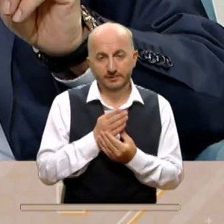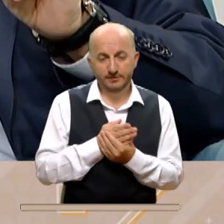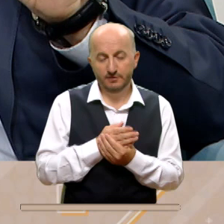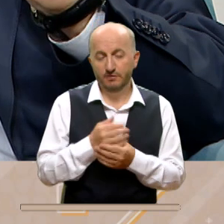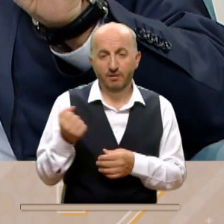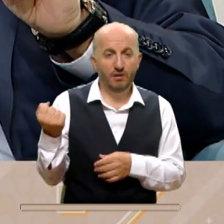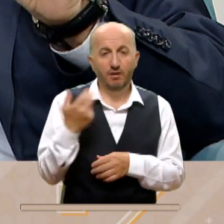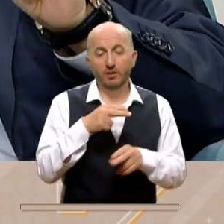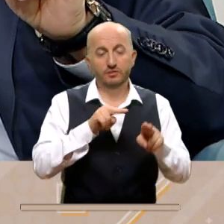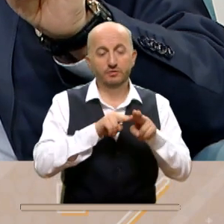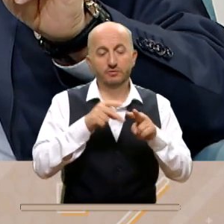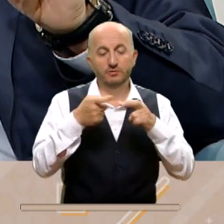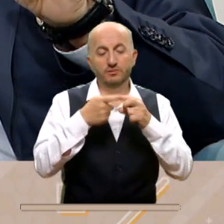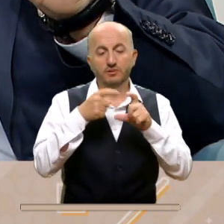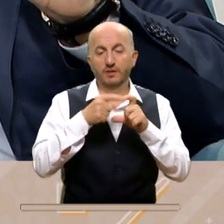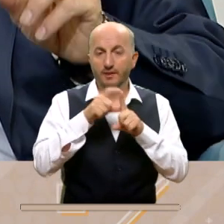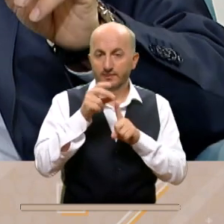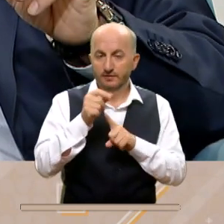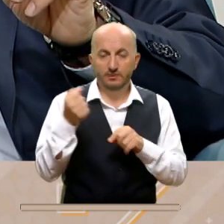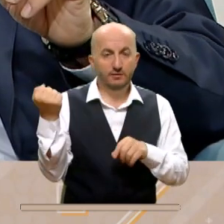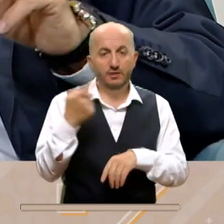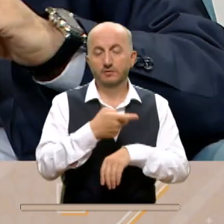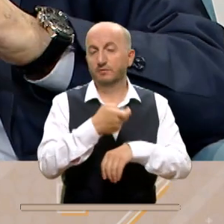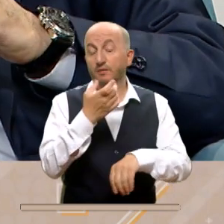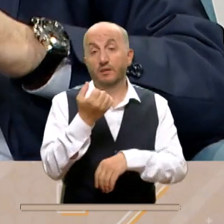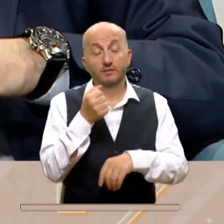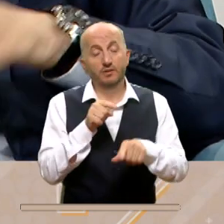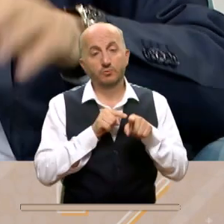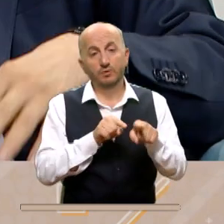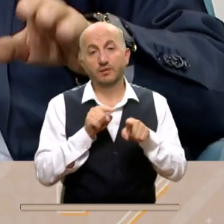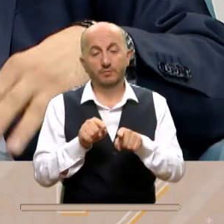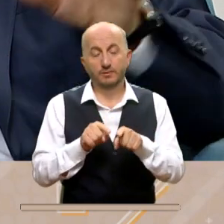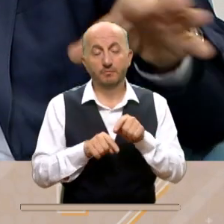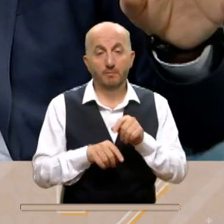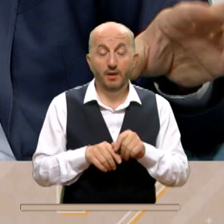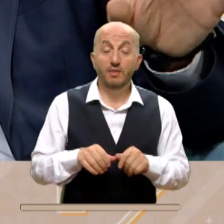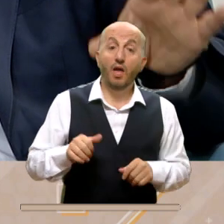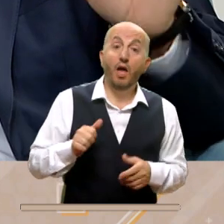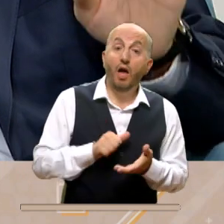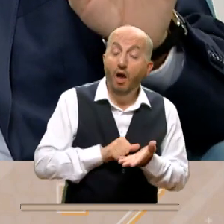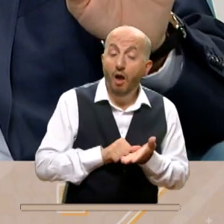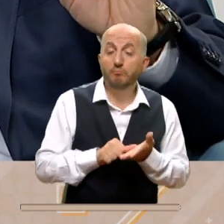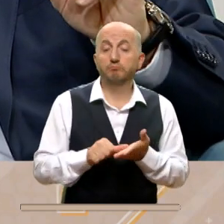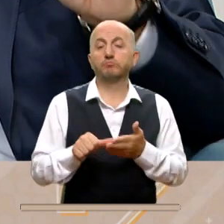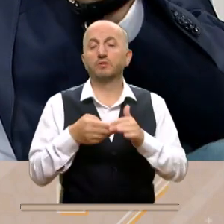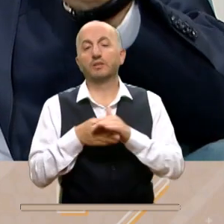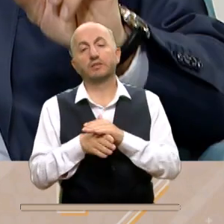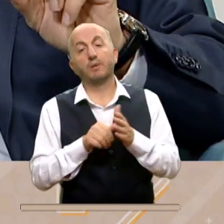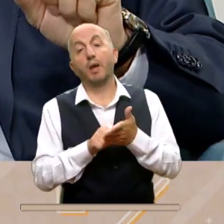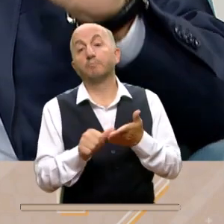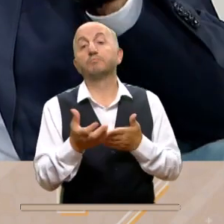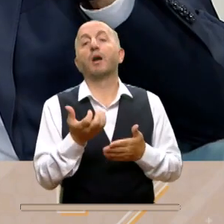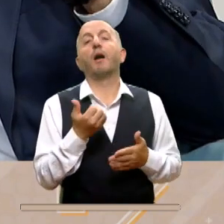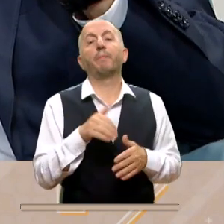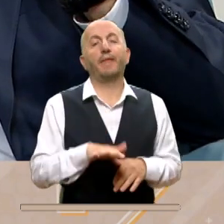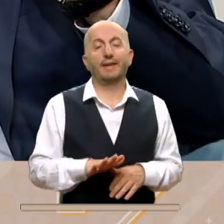kaç kredi alacaklar, kaç saat alacaklar bunlar takip ediliyor açıkçası. Ben her birisine gireyim, hepsinden alayım öyle değil. İhtiyacı